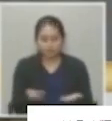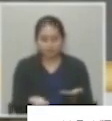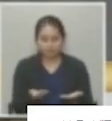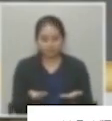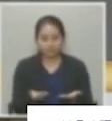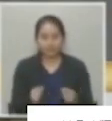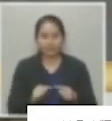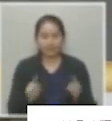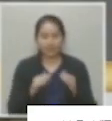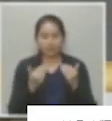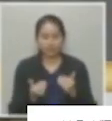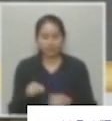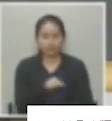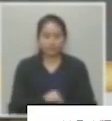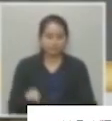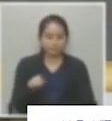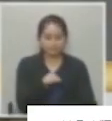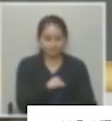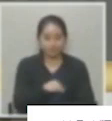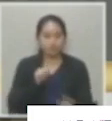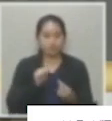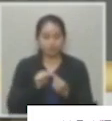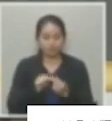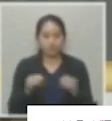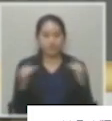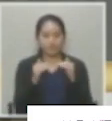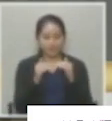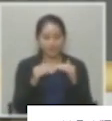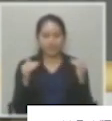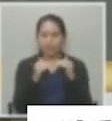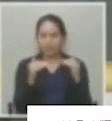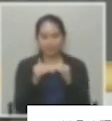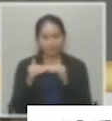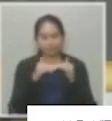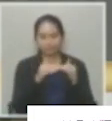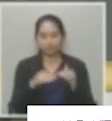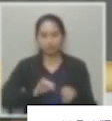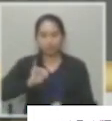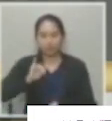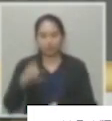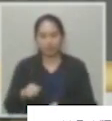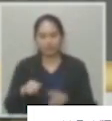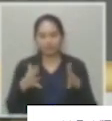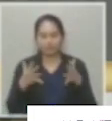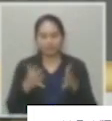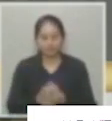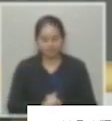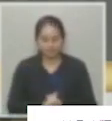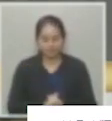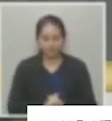ทีนี้ศักดิ์ศรีในการแสดงความคิดเห็นต้องถือว่าเราเท่ากันไม่มีถูกผิดท่านประธาน